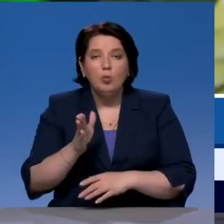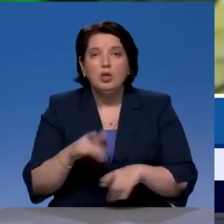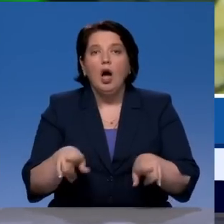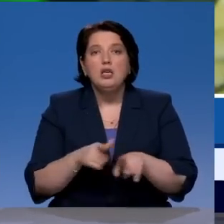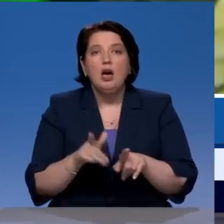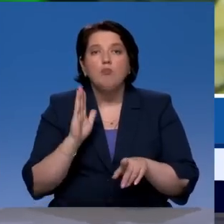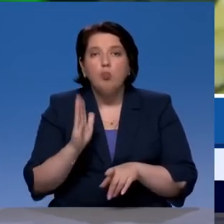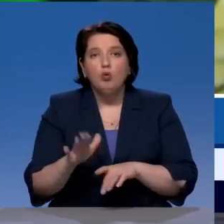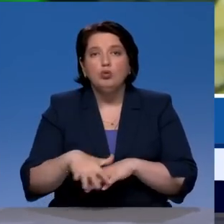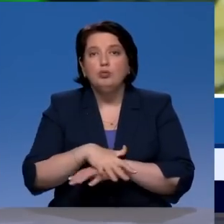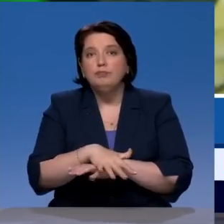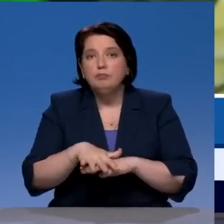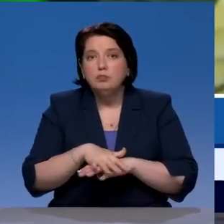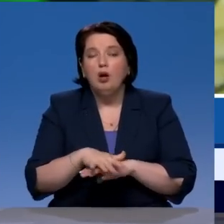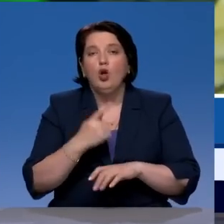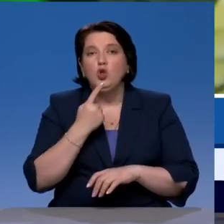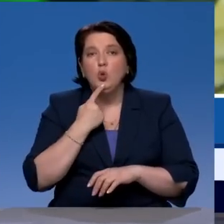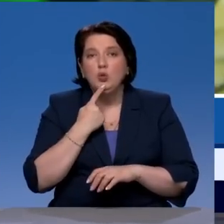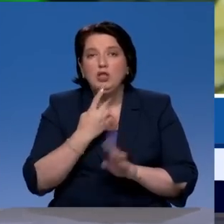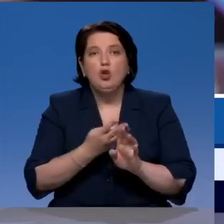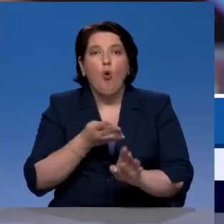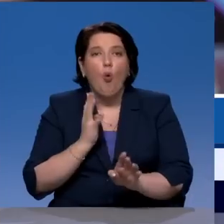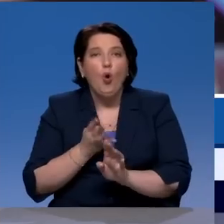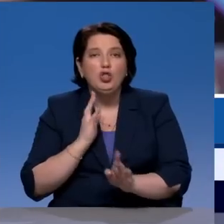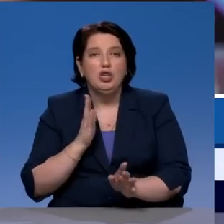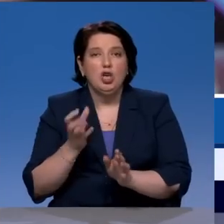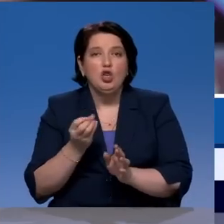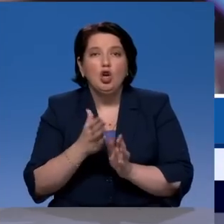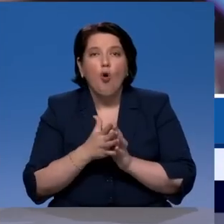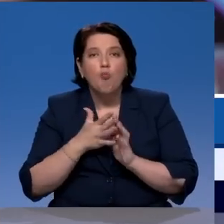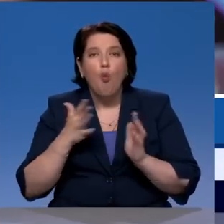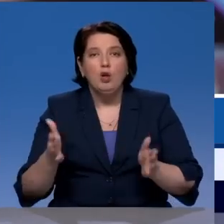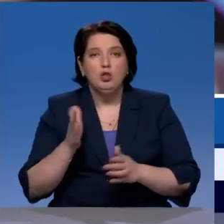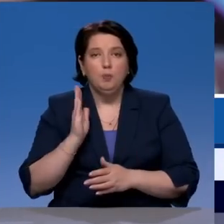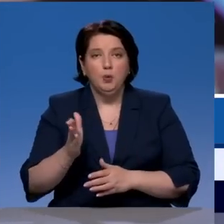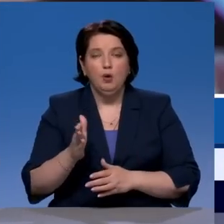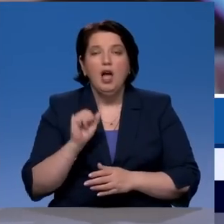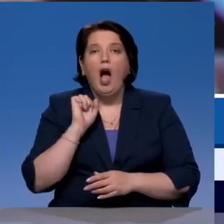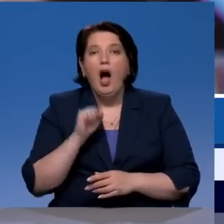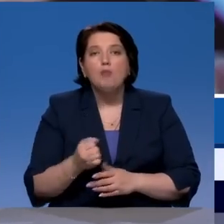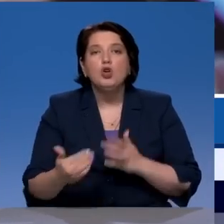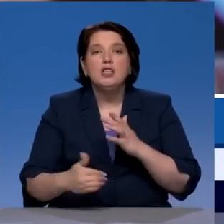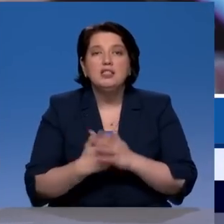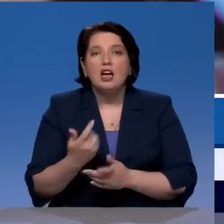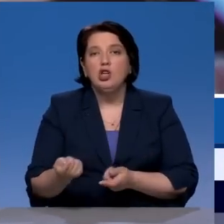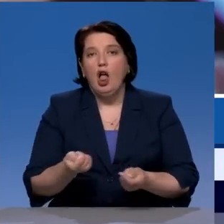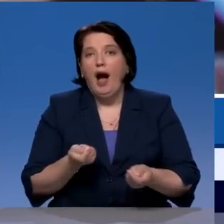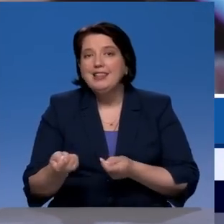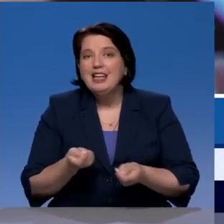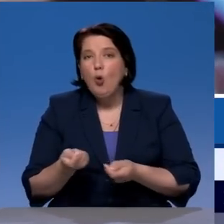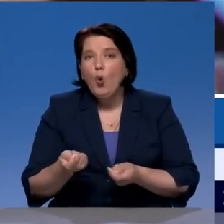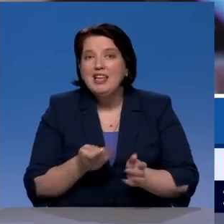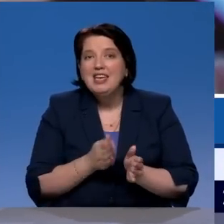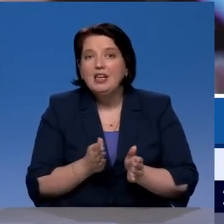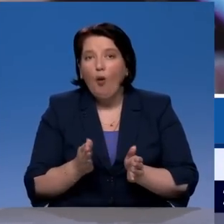общем-то, достаточно много трудностей. Игорь Викторович, а можно сначала как-то отрегулировать эти вот такие процессуальные вещи, а потом внедрять, а не